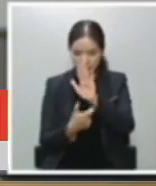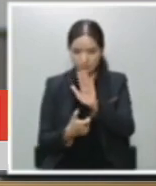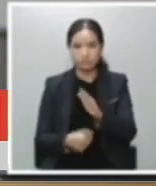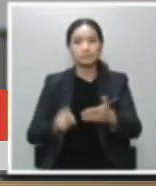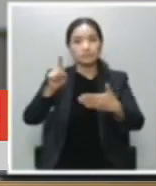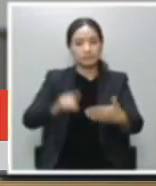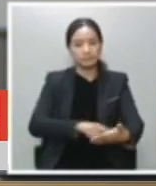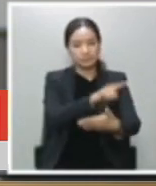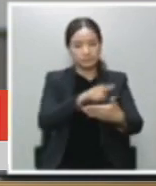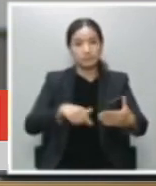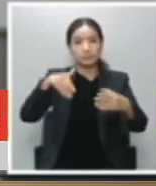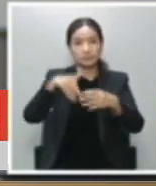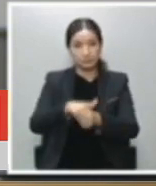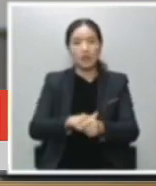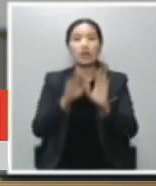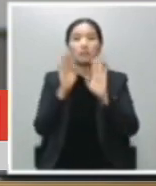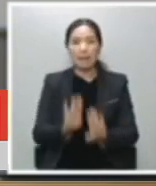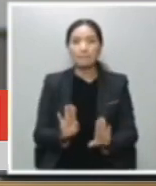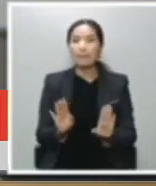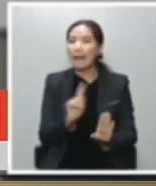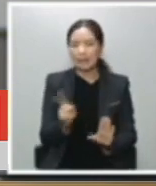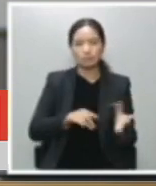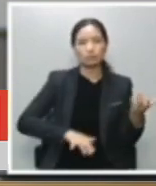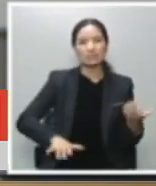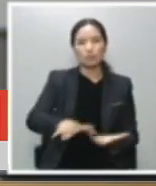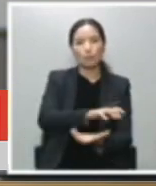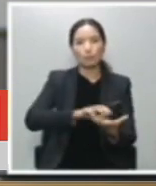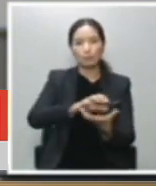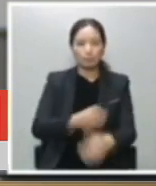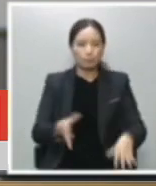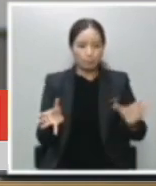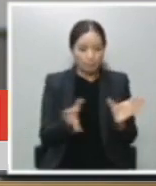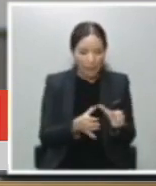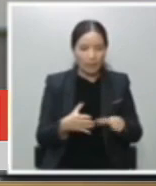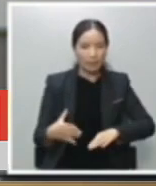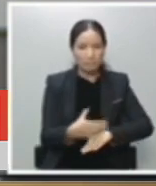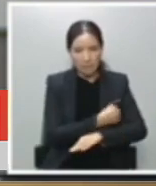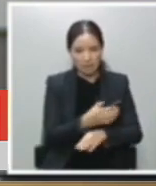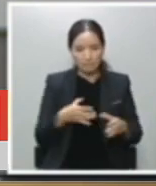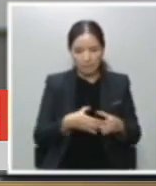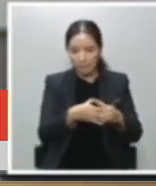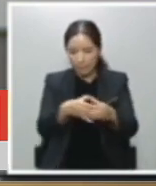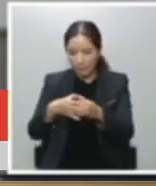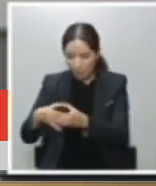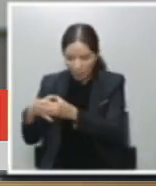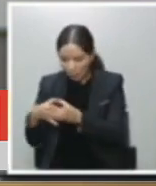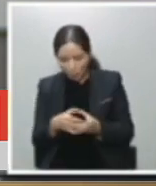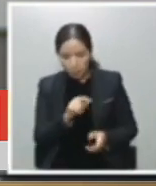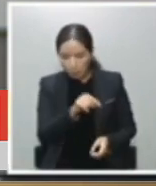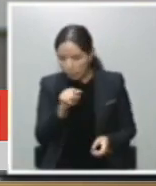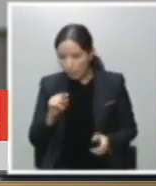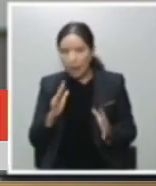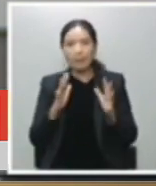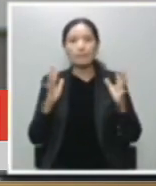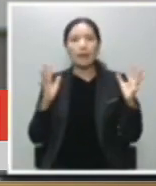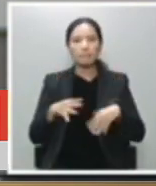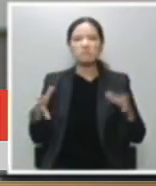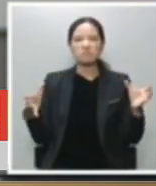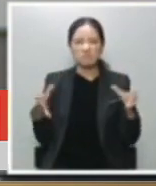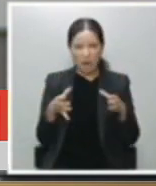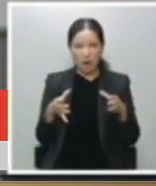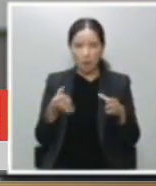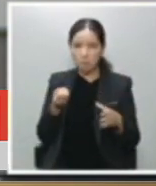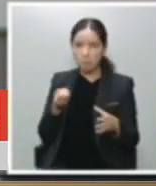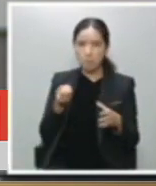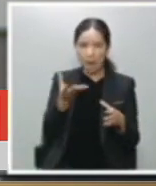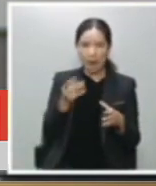จัดสรรปันส่วนผสมทำให้มีพรรคการเมืองต่างๆมากมายไม่มีทางที่จะมีพรรคการเมืองใดได้เสีย